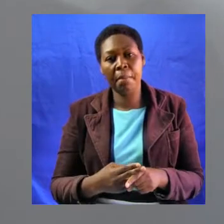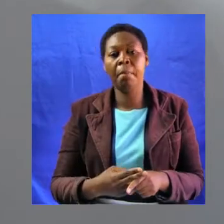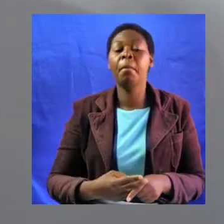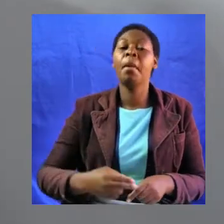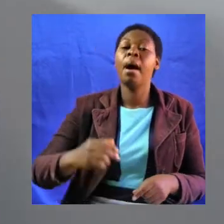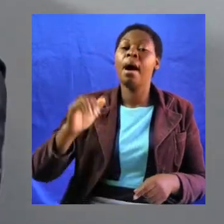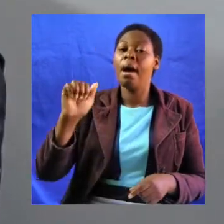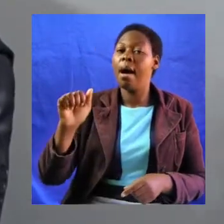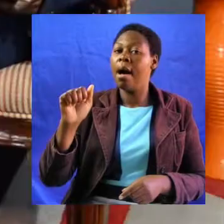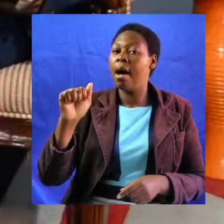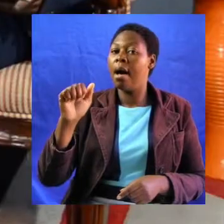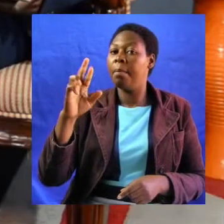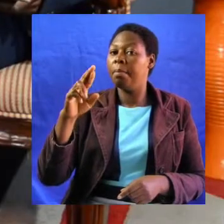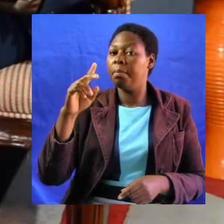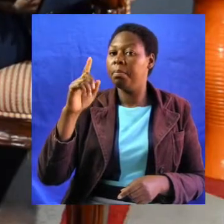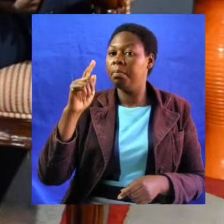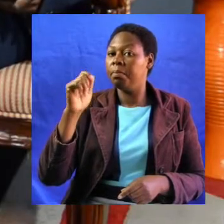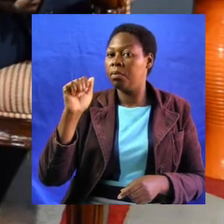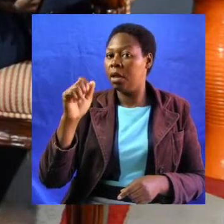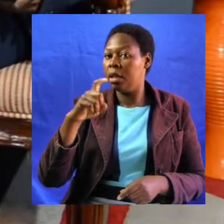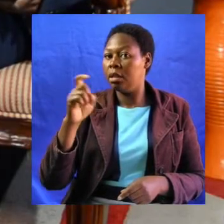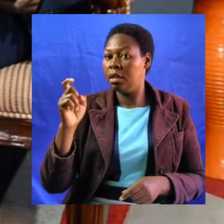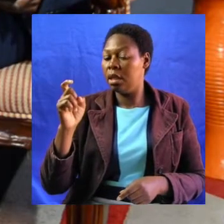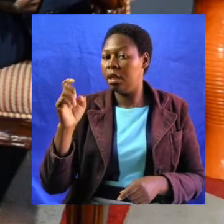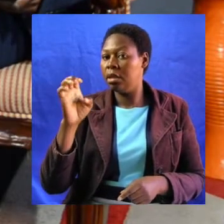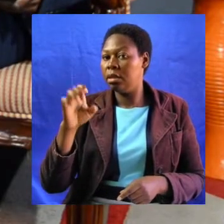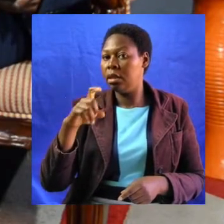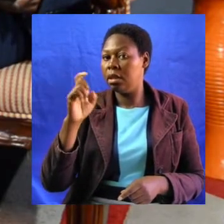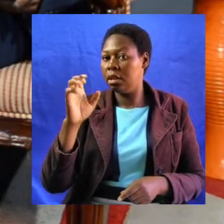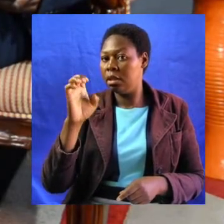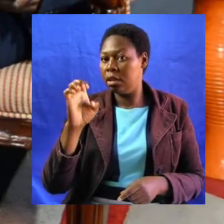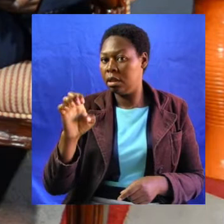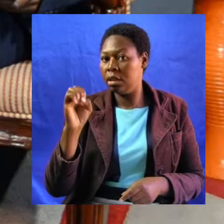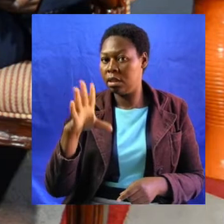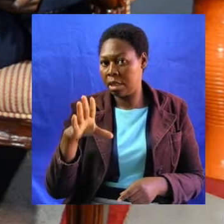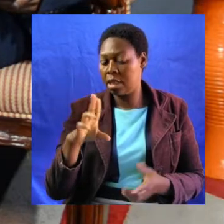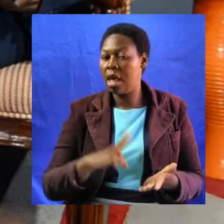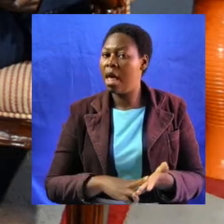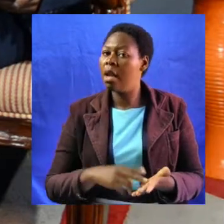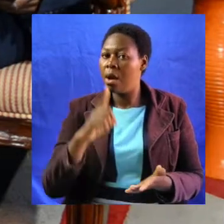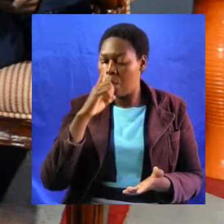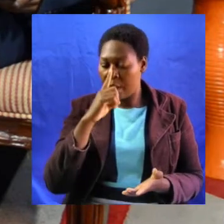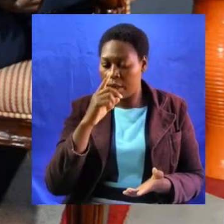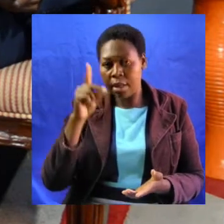Anomugona zvikuita. Saka pazvaiitika, Daniel haana kuenda nenhapwa kudzokera kumusha.